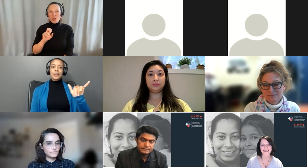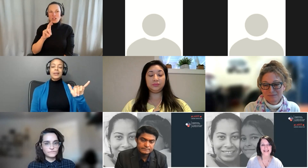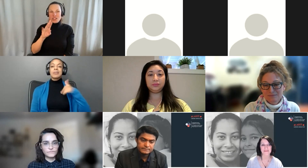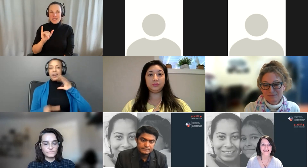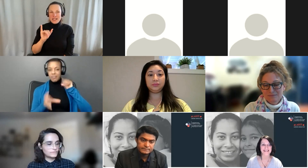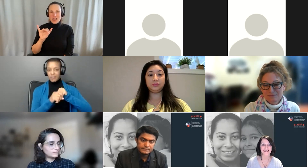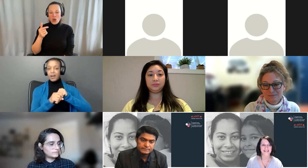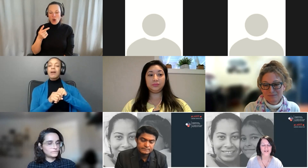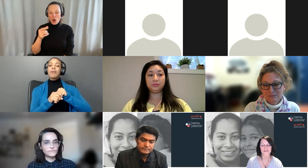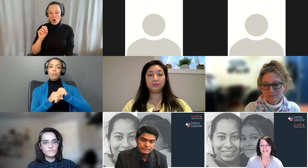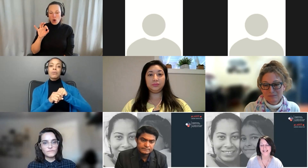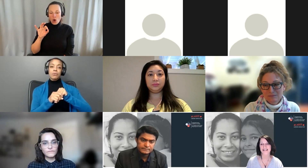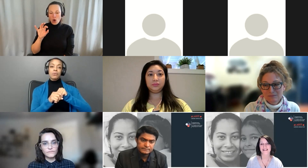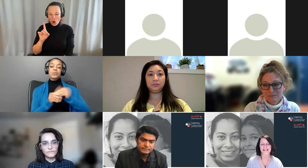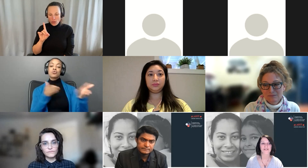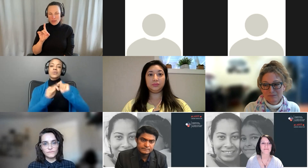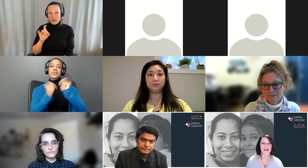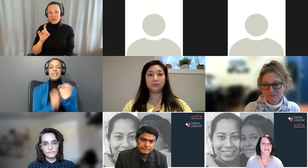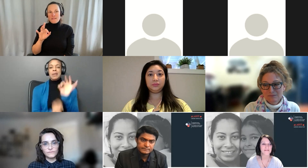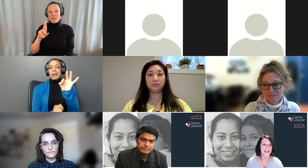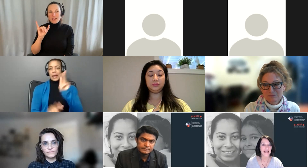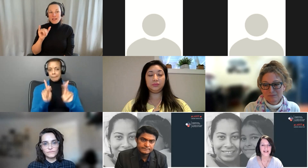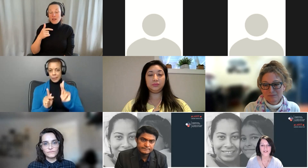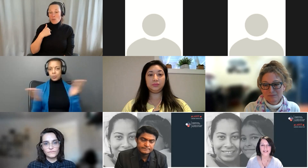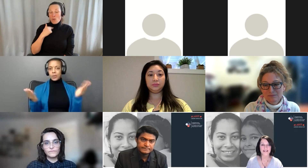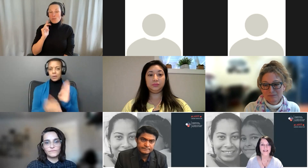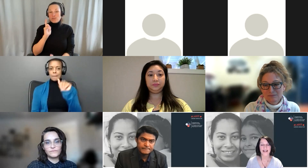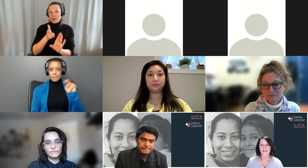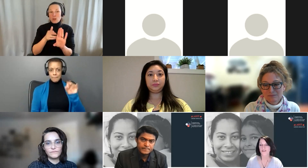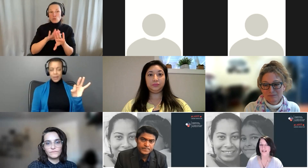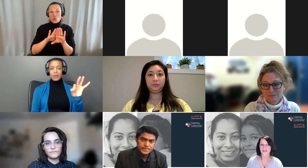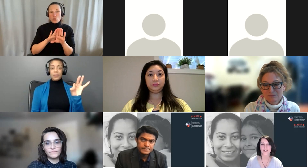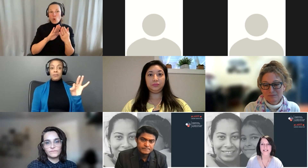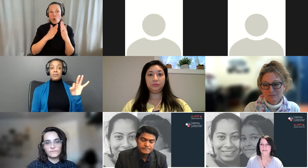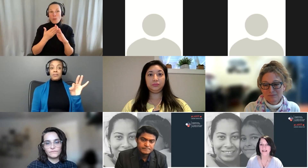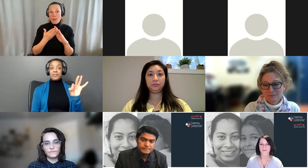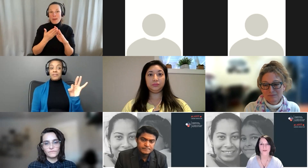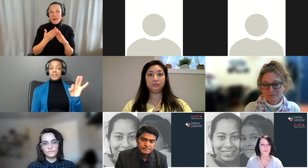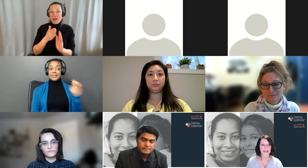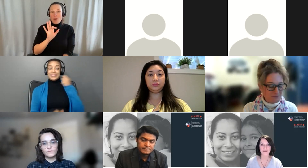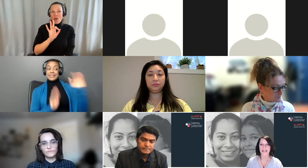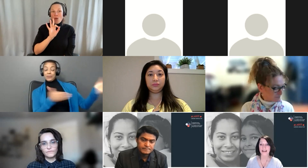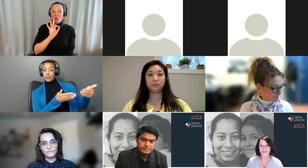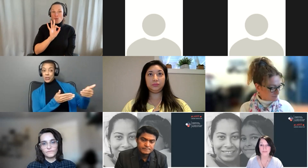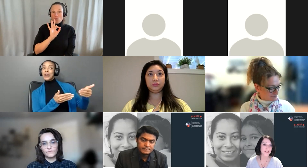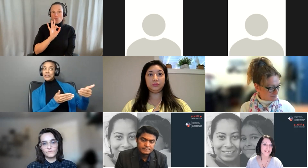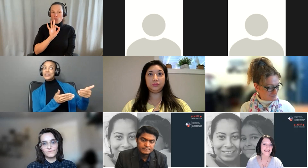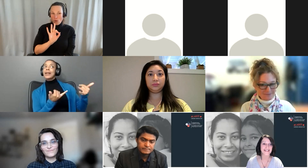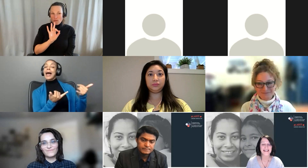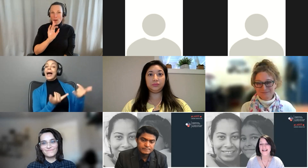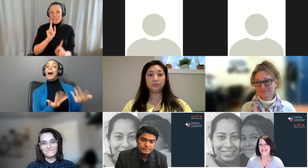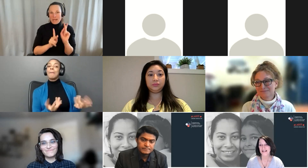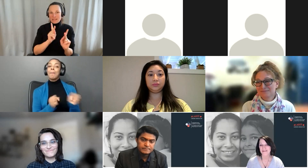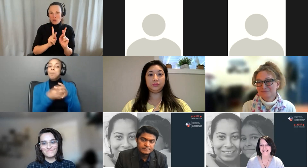et je fais partie d'une communauté de 9 personnes. Et depuis cette introduction, notre service